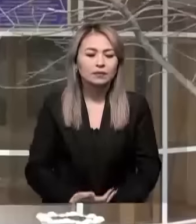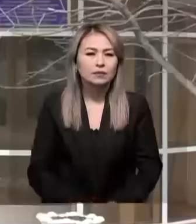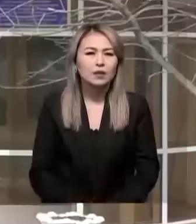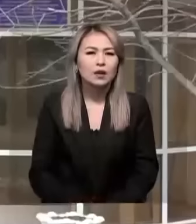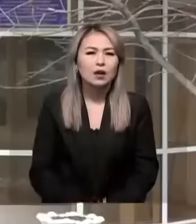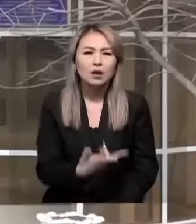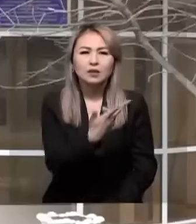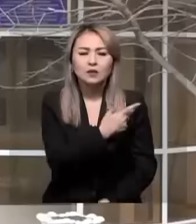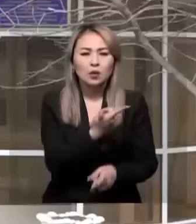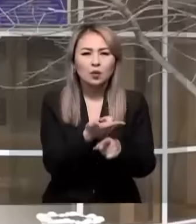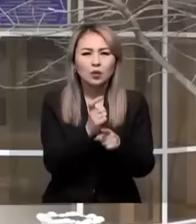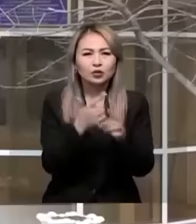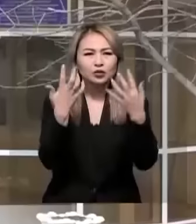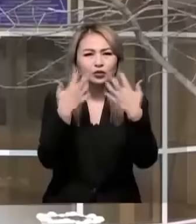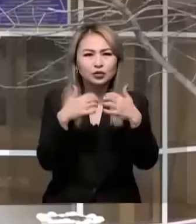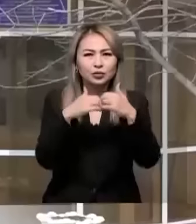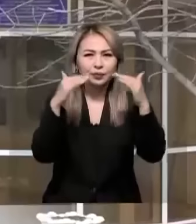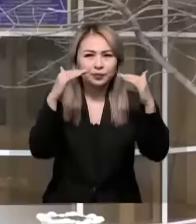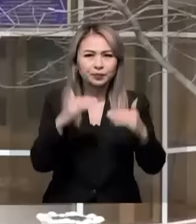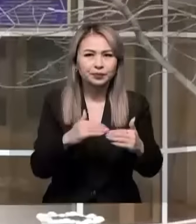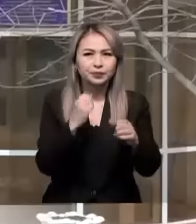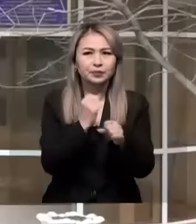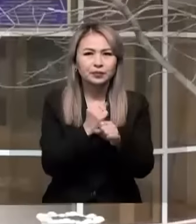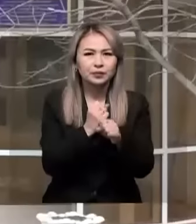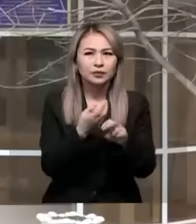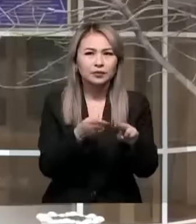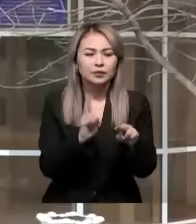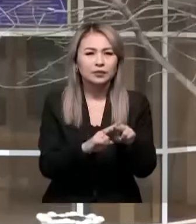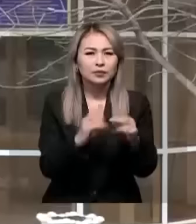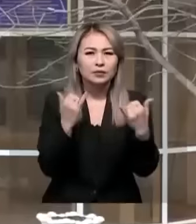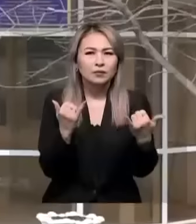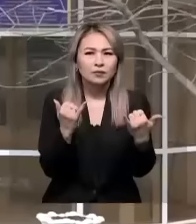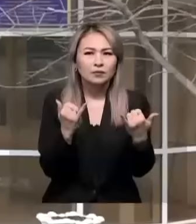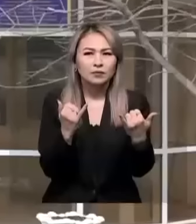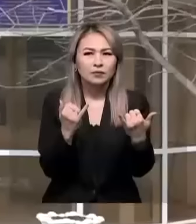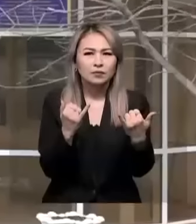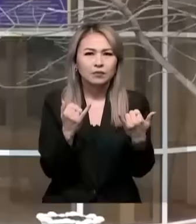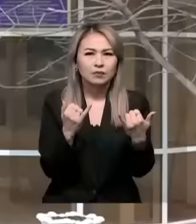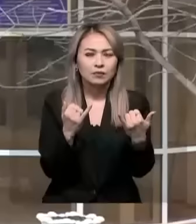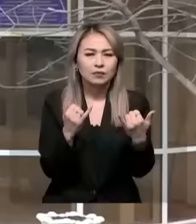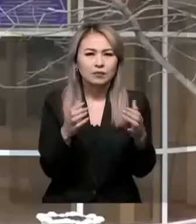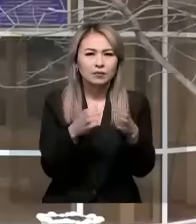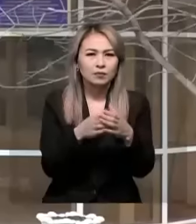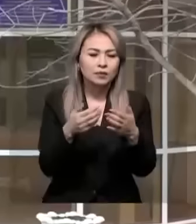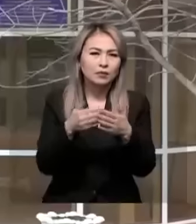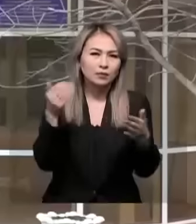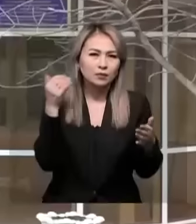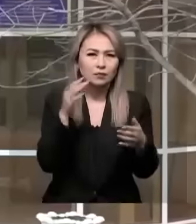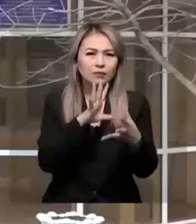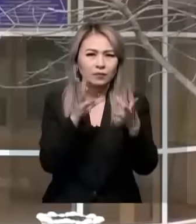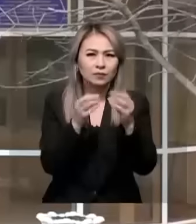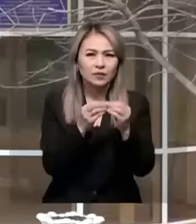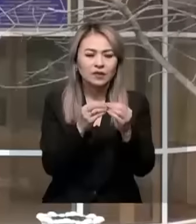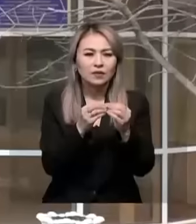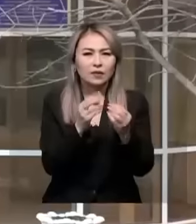деңгейде жүріп жатыр. Сол себепті аурушылықтың арнайы емі жоқ. Бұның аурудың алдын алудың жалғыз шарасы бұл